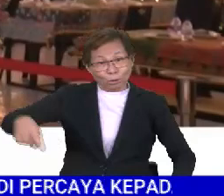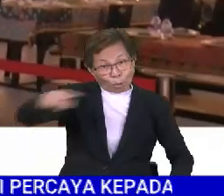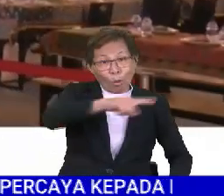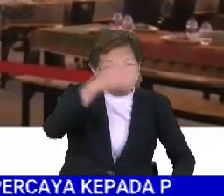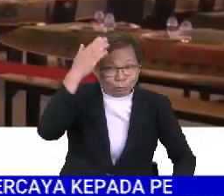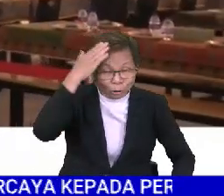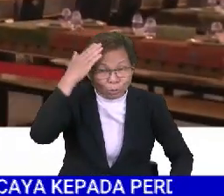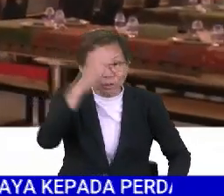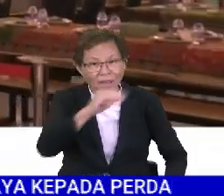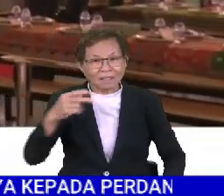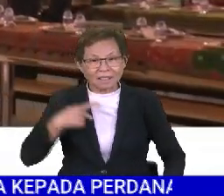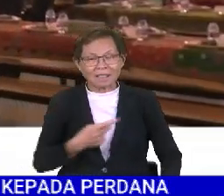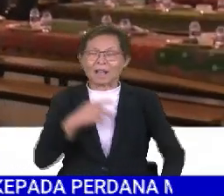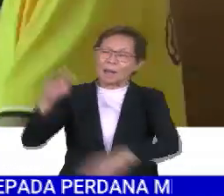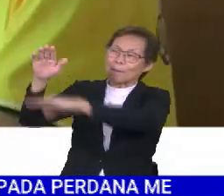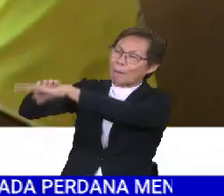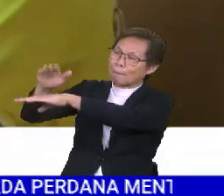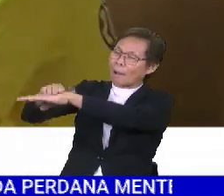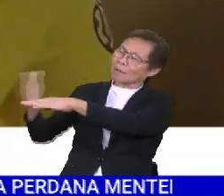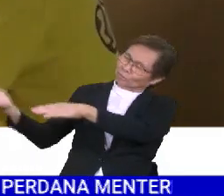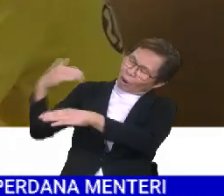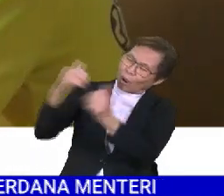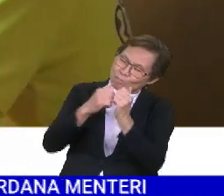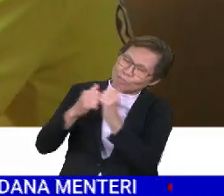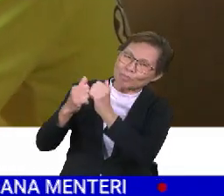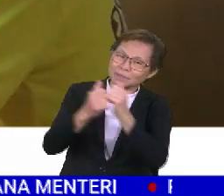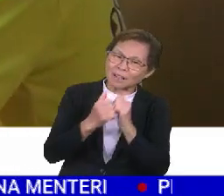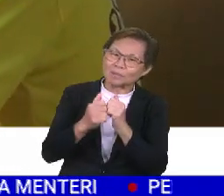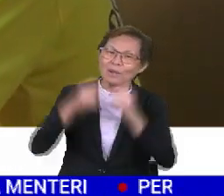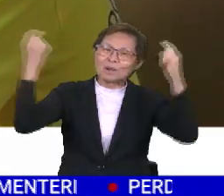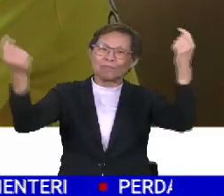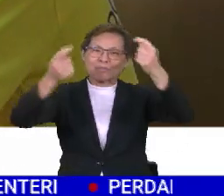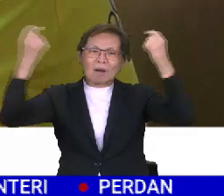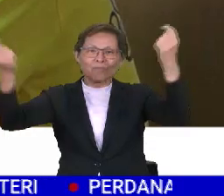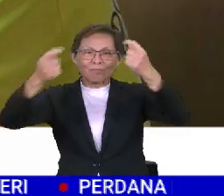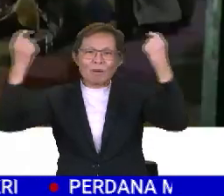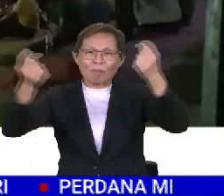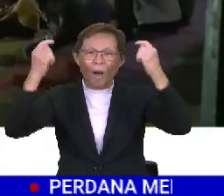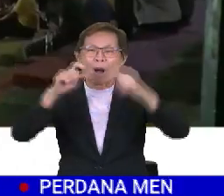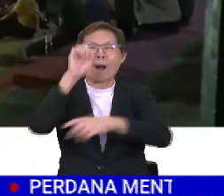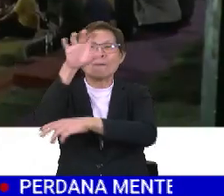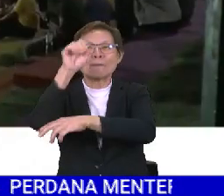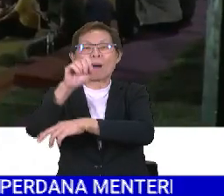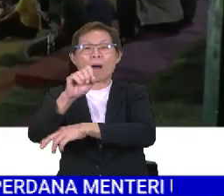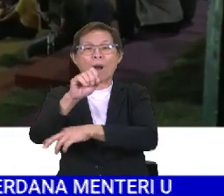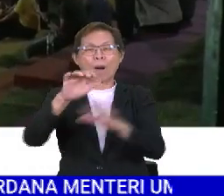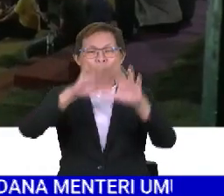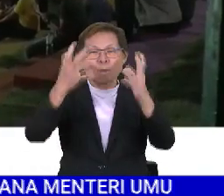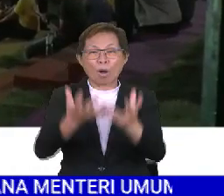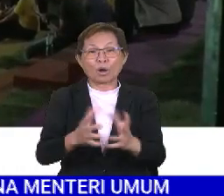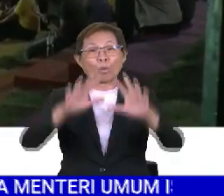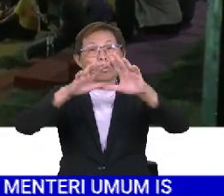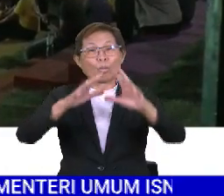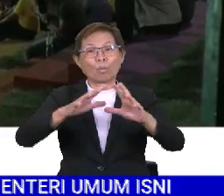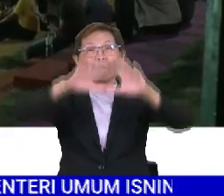umum. Sambil itu kita mengajak mereka bersama-sama meraihkan Pesta Bola World Cup ini di mana